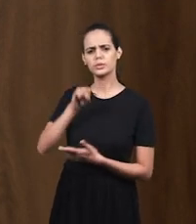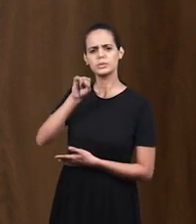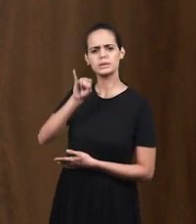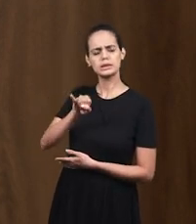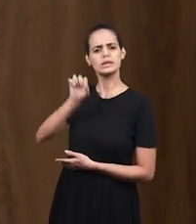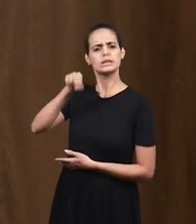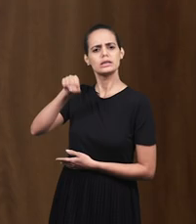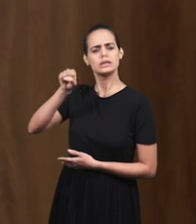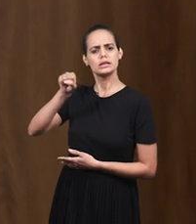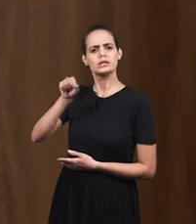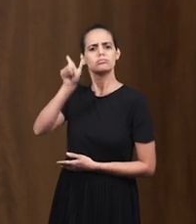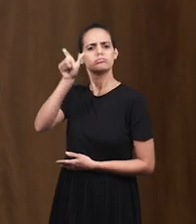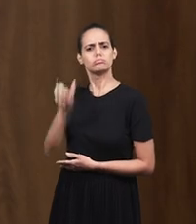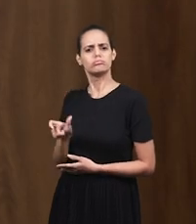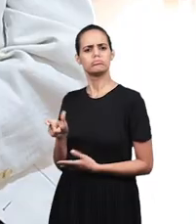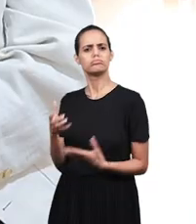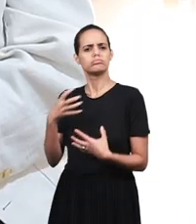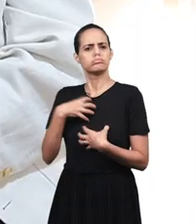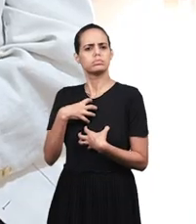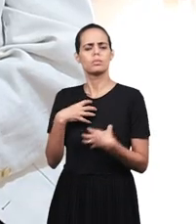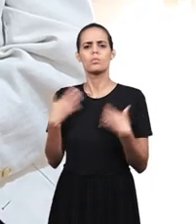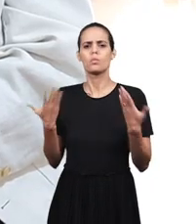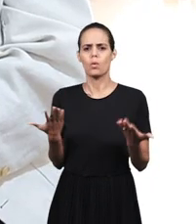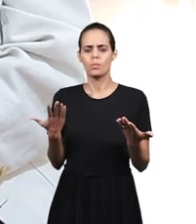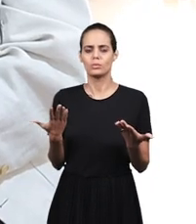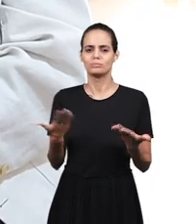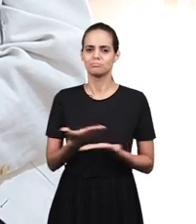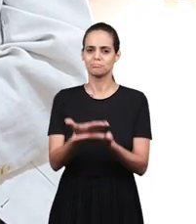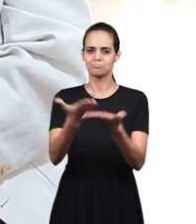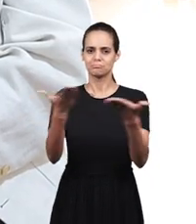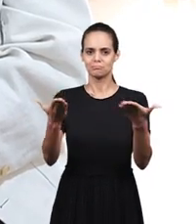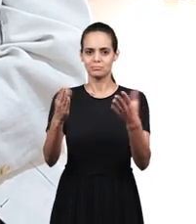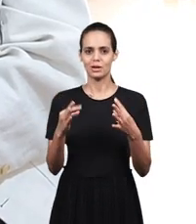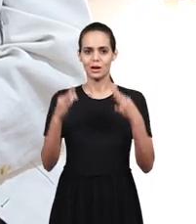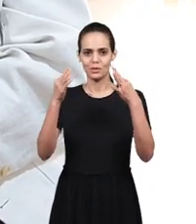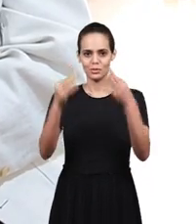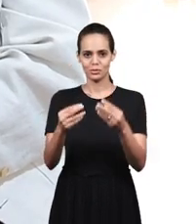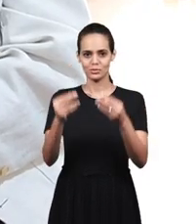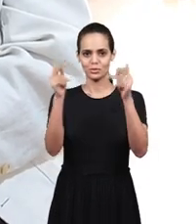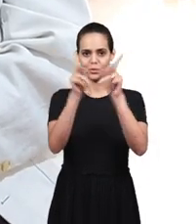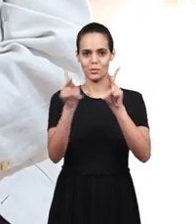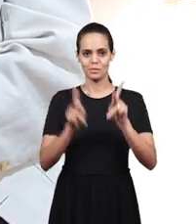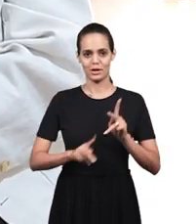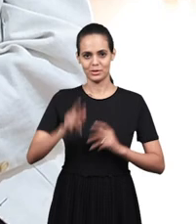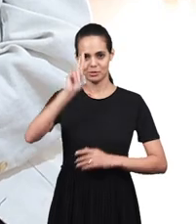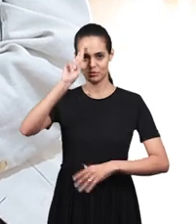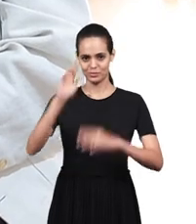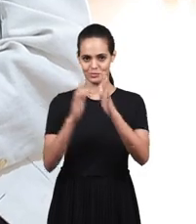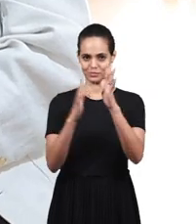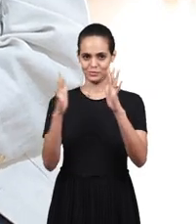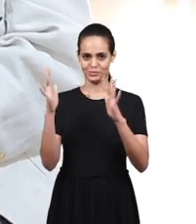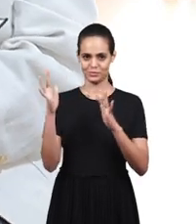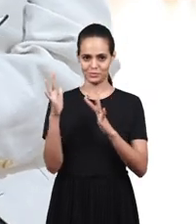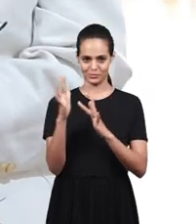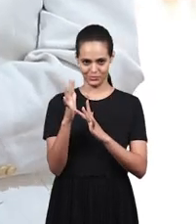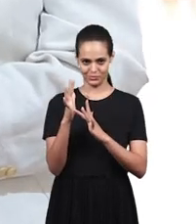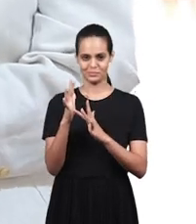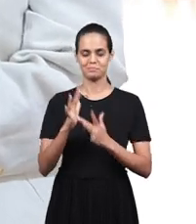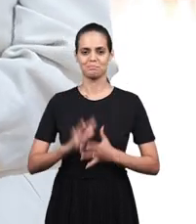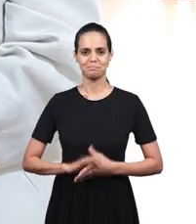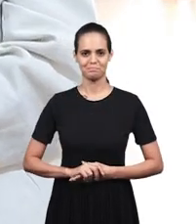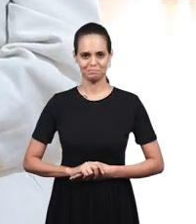Если да, каким образом? Я приветствую всех миром Господа Иисуса, отвечая